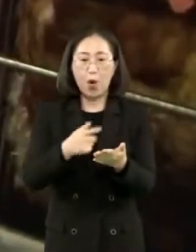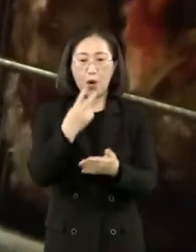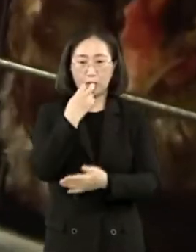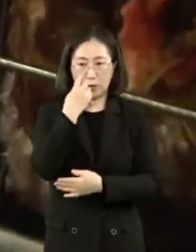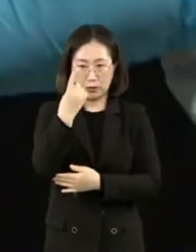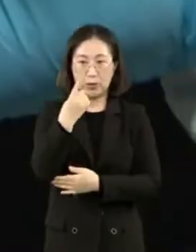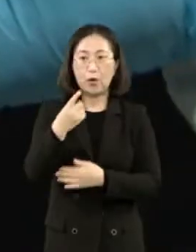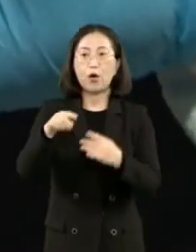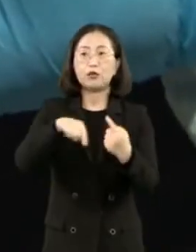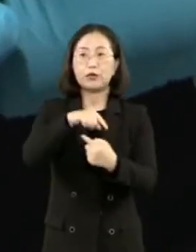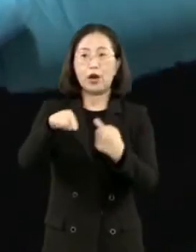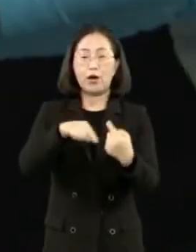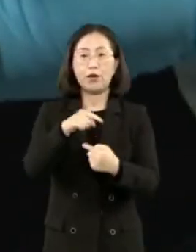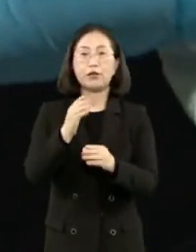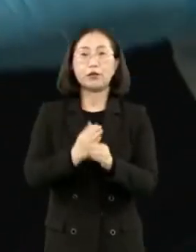운영에 들어가 집니다